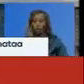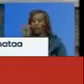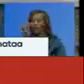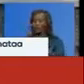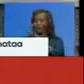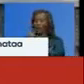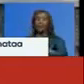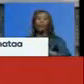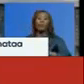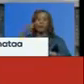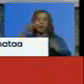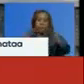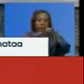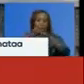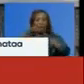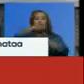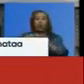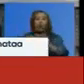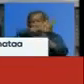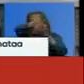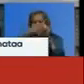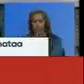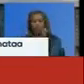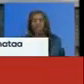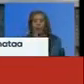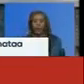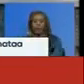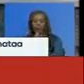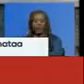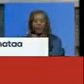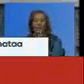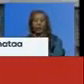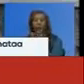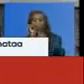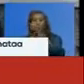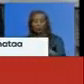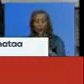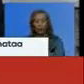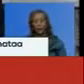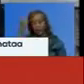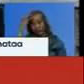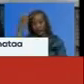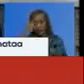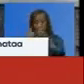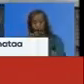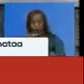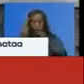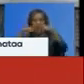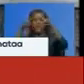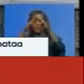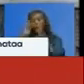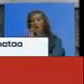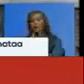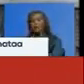ዓመታት በላይ ባስተዳደረበት ወቅት በሁሉም መስክ መሰረታዊ ለውጥ ያመጣ ህገ መንግስታዊና ፌዴራላዊ